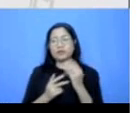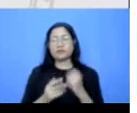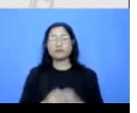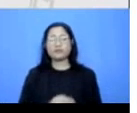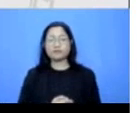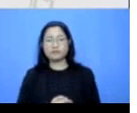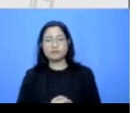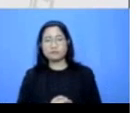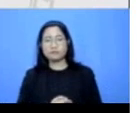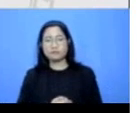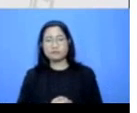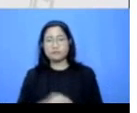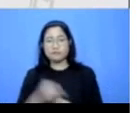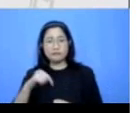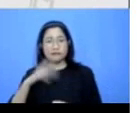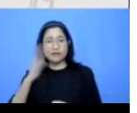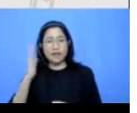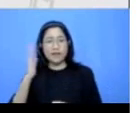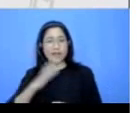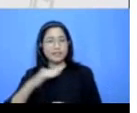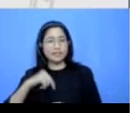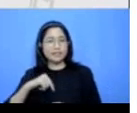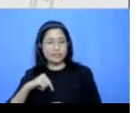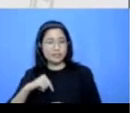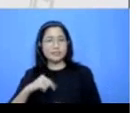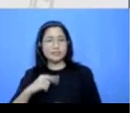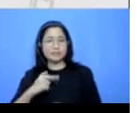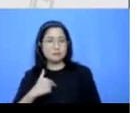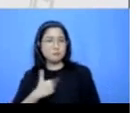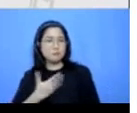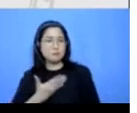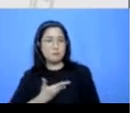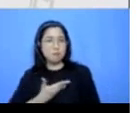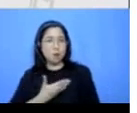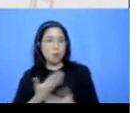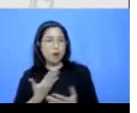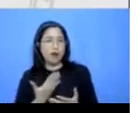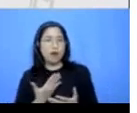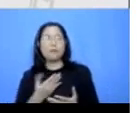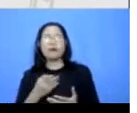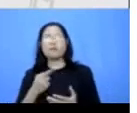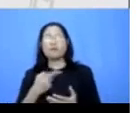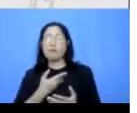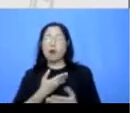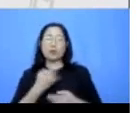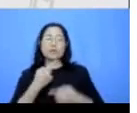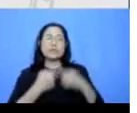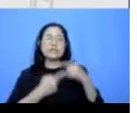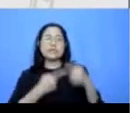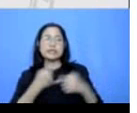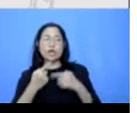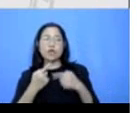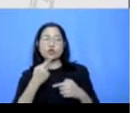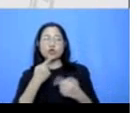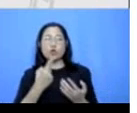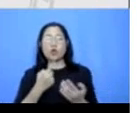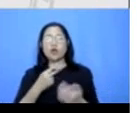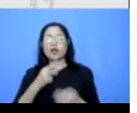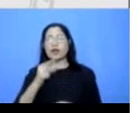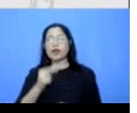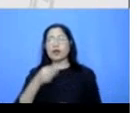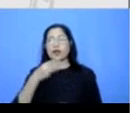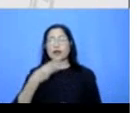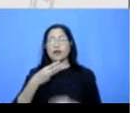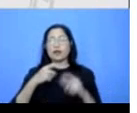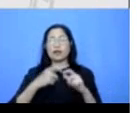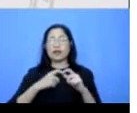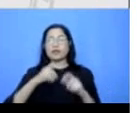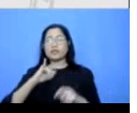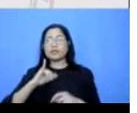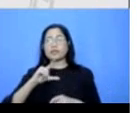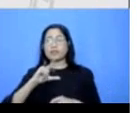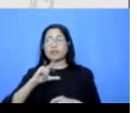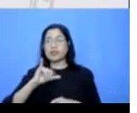Hari ini saya dapat amanat untuk cerita tentang resilience, tangguh dan